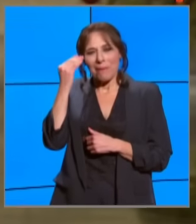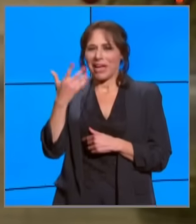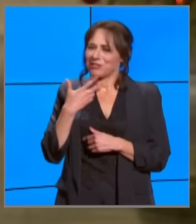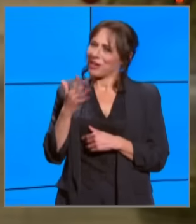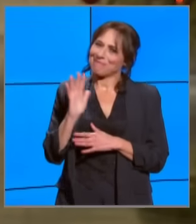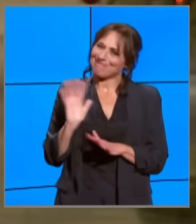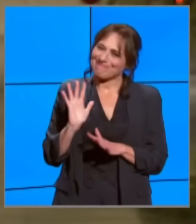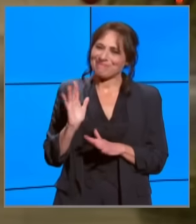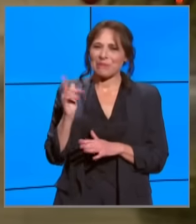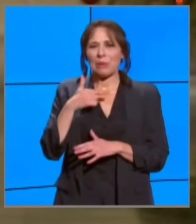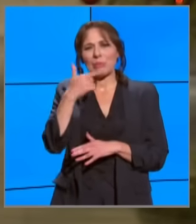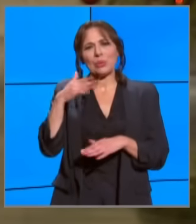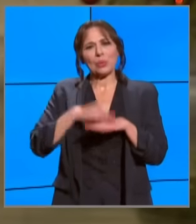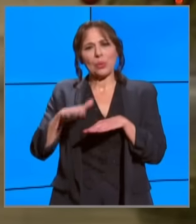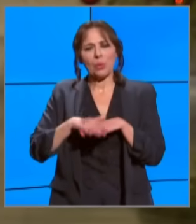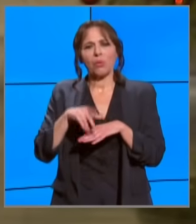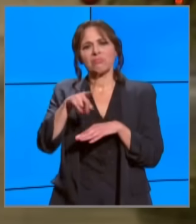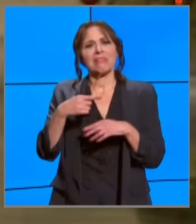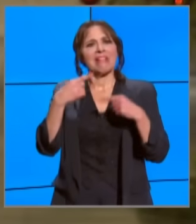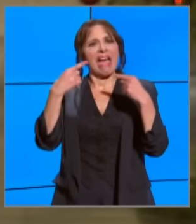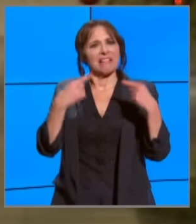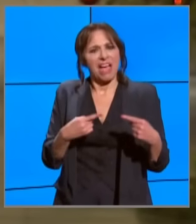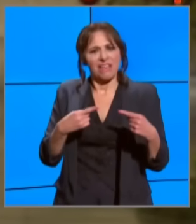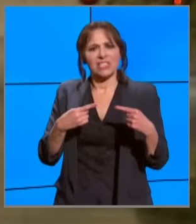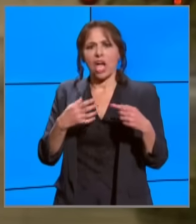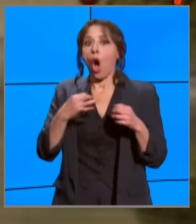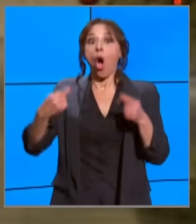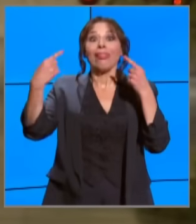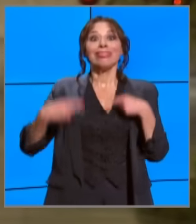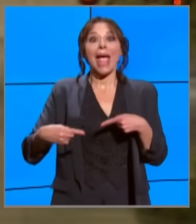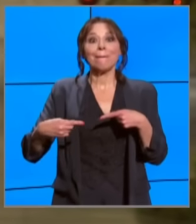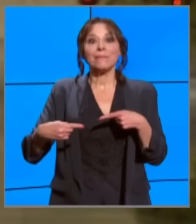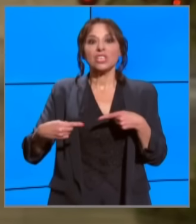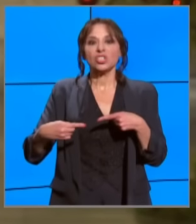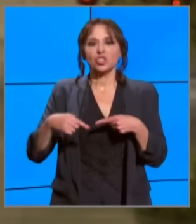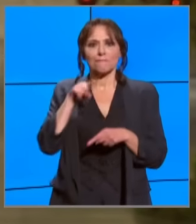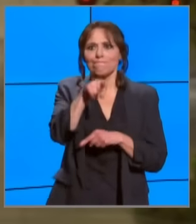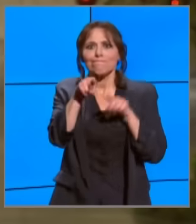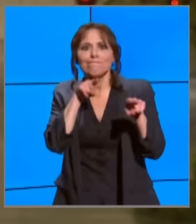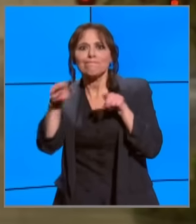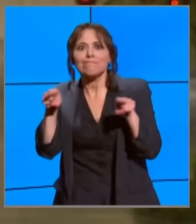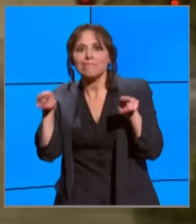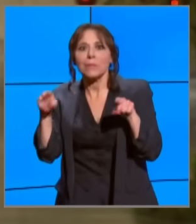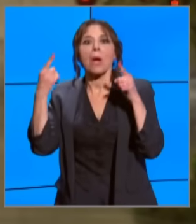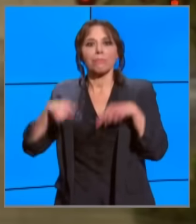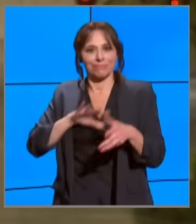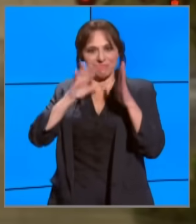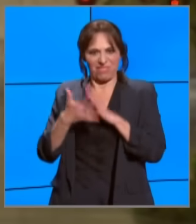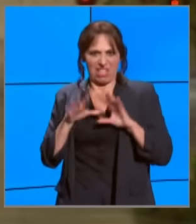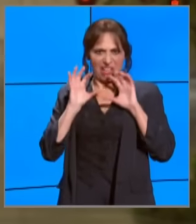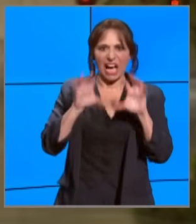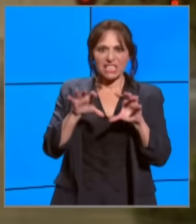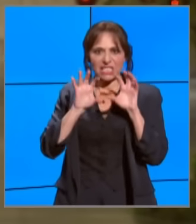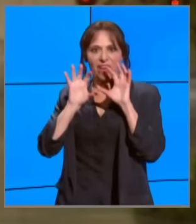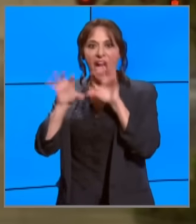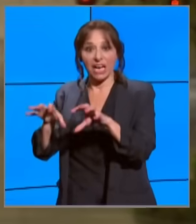di identificare avversari o addirittura nemici verso i quali praticare forme di aggressività